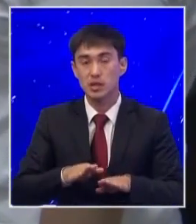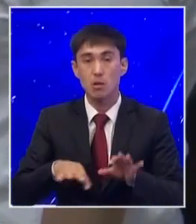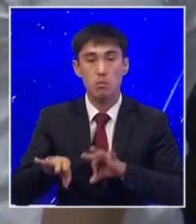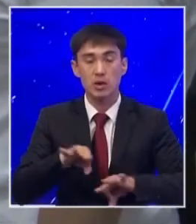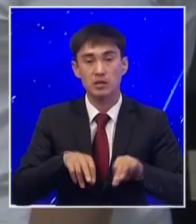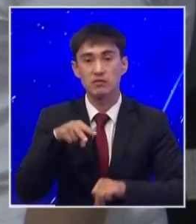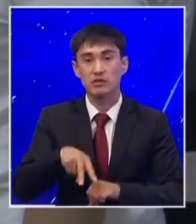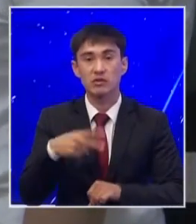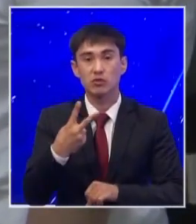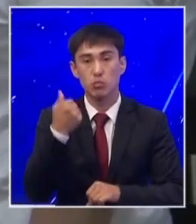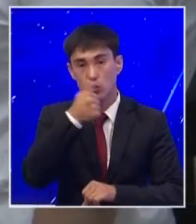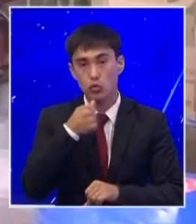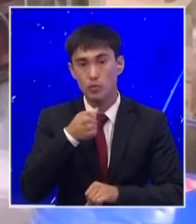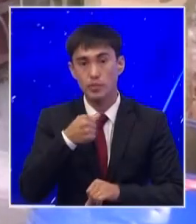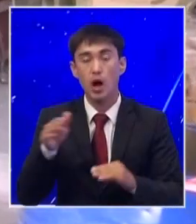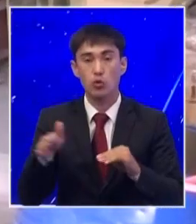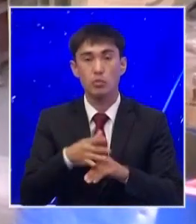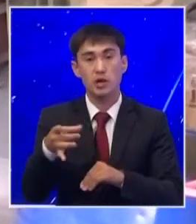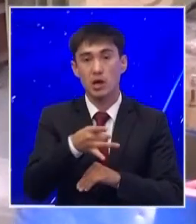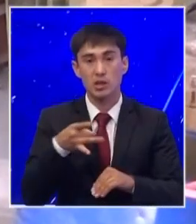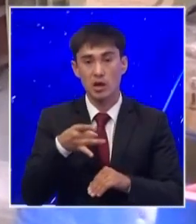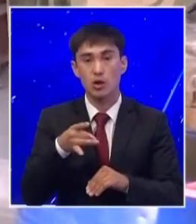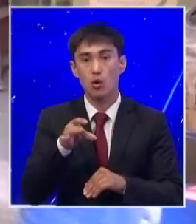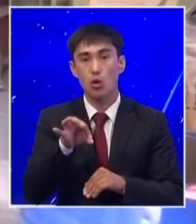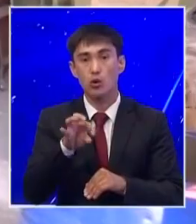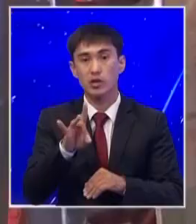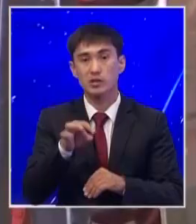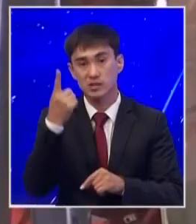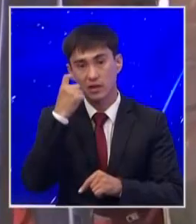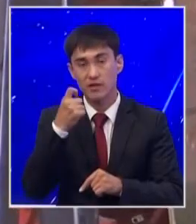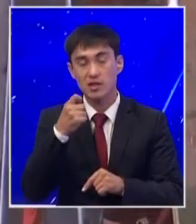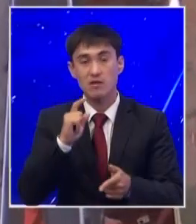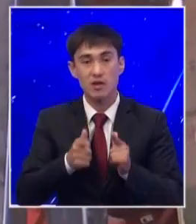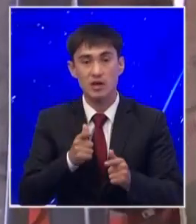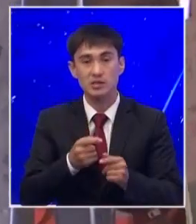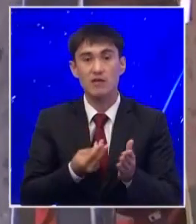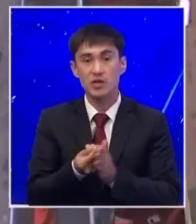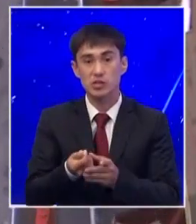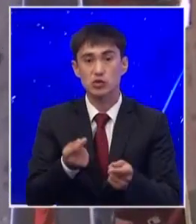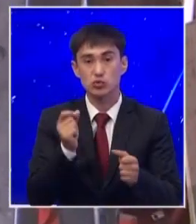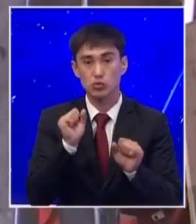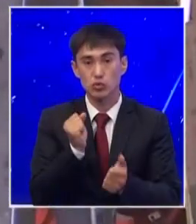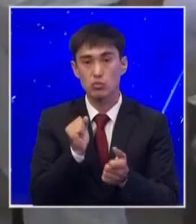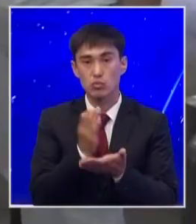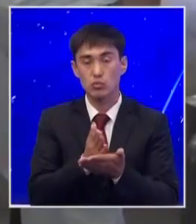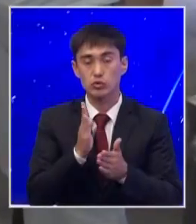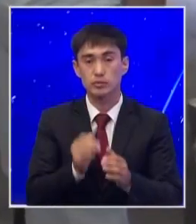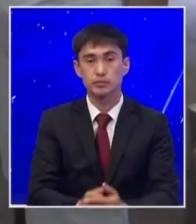в 2022 году одобрен региональным координационным советом и является инвестиционным.